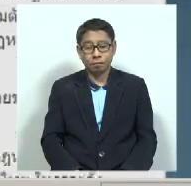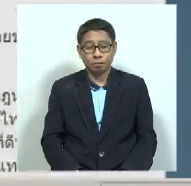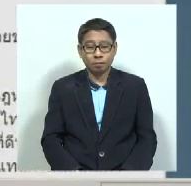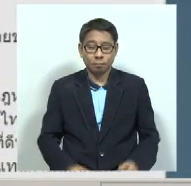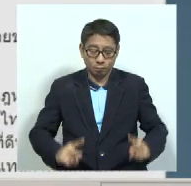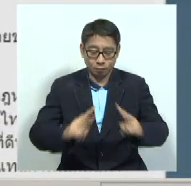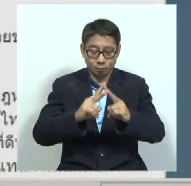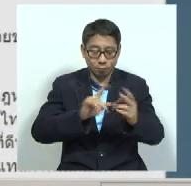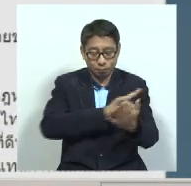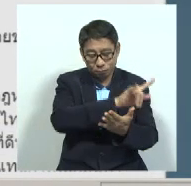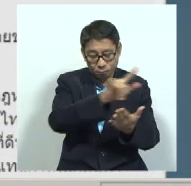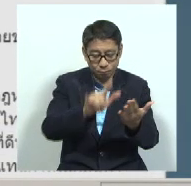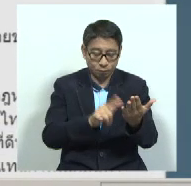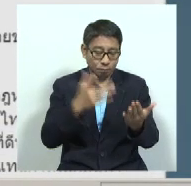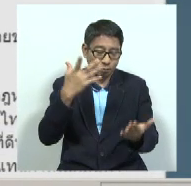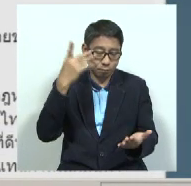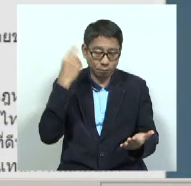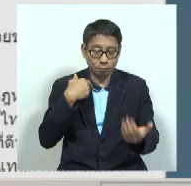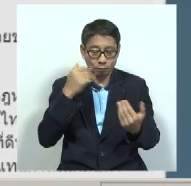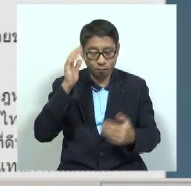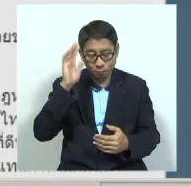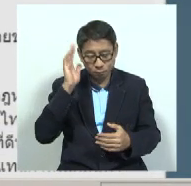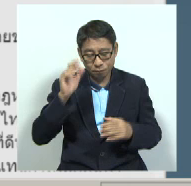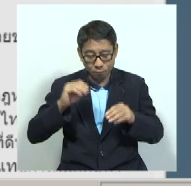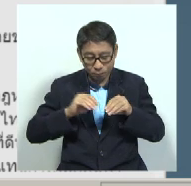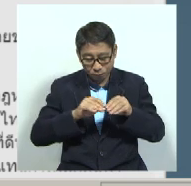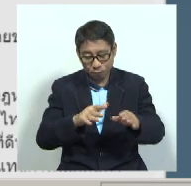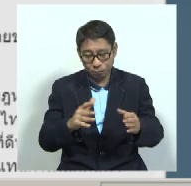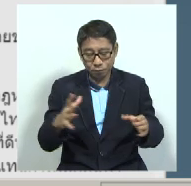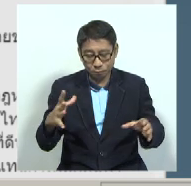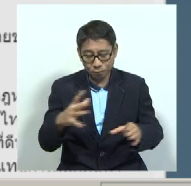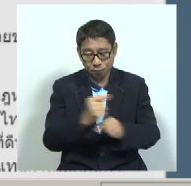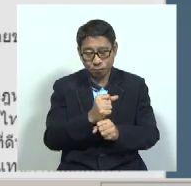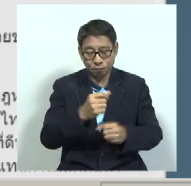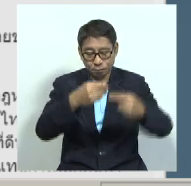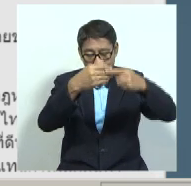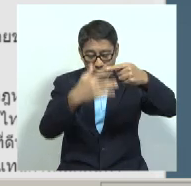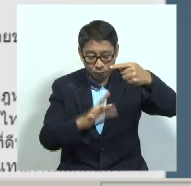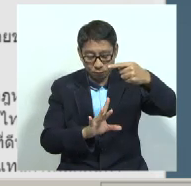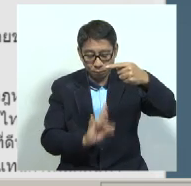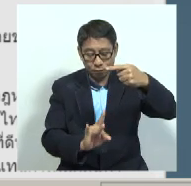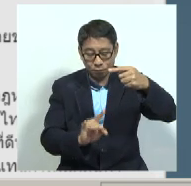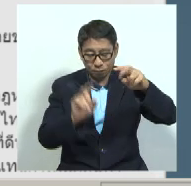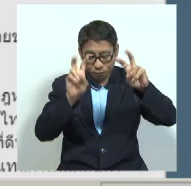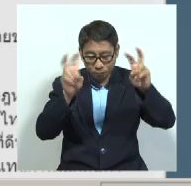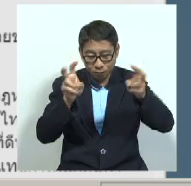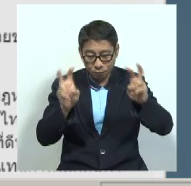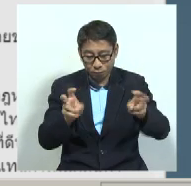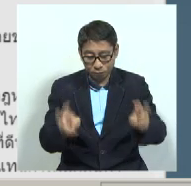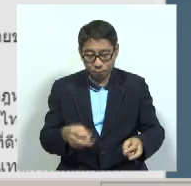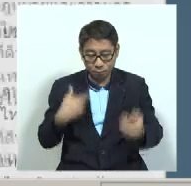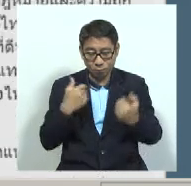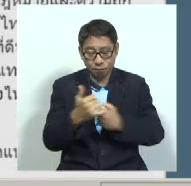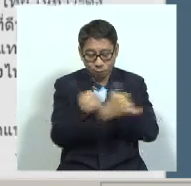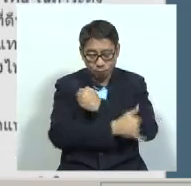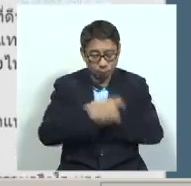ด้านกระทรวงการต่างประเทศนะคะเมื่อวานนี้ออกแถลงการสรุปแล้วเนี่ยประมาณสัก8ประเด็นด้วยกันนะคะยืนยันว่าเรื่องนี้ประเ